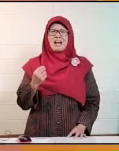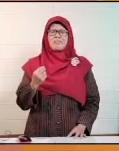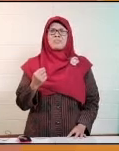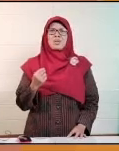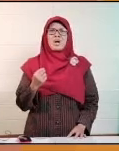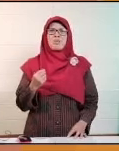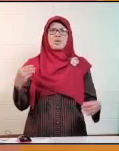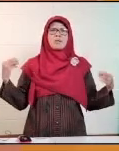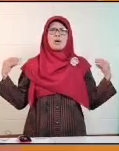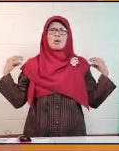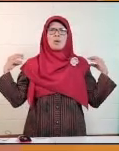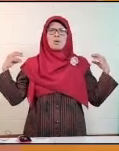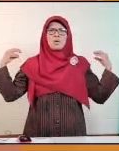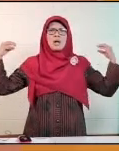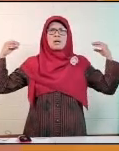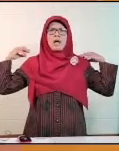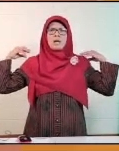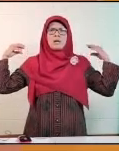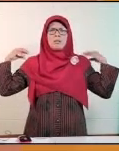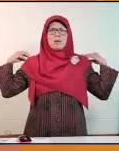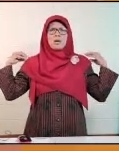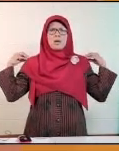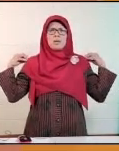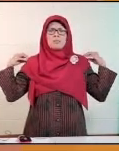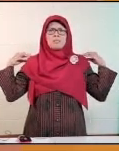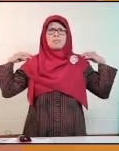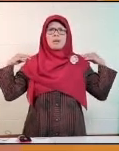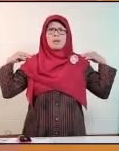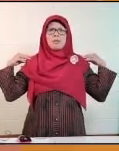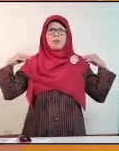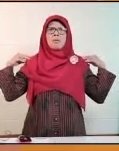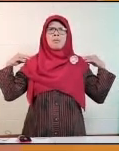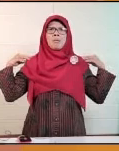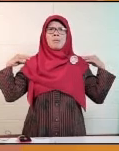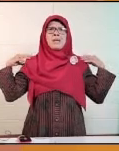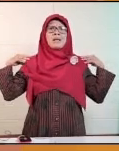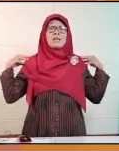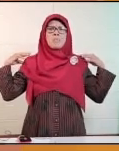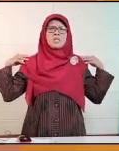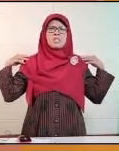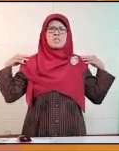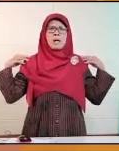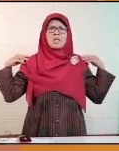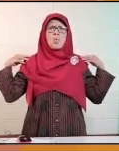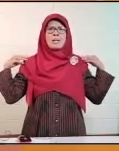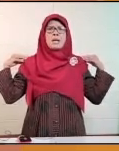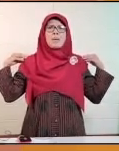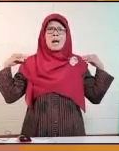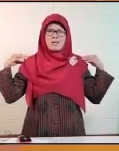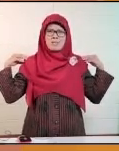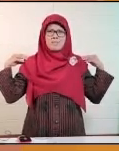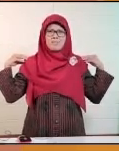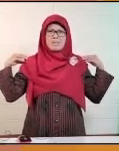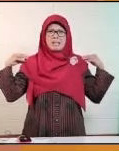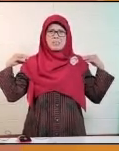Oh gitu ya Nah kemudian Kalau yang laki-laki ini hai oh dadanya menjadi semakin kuat